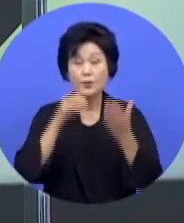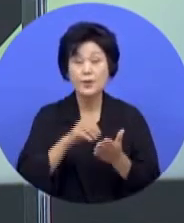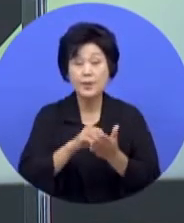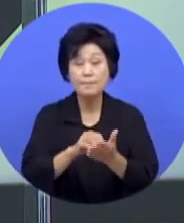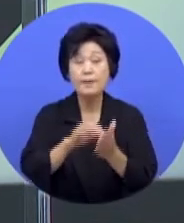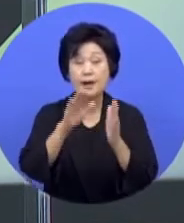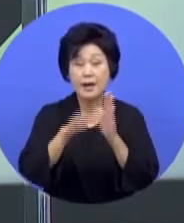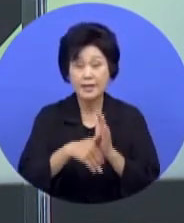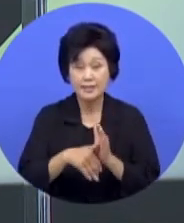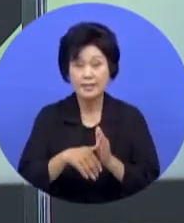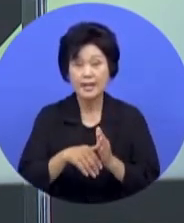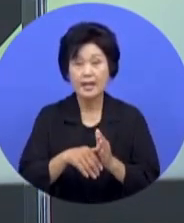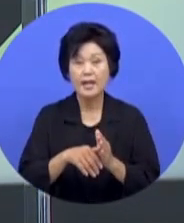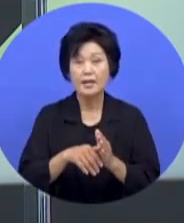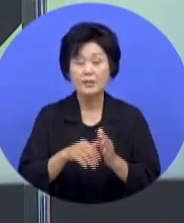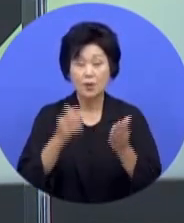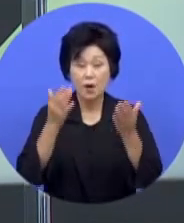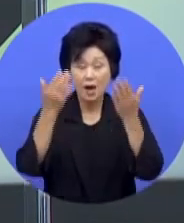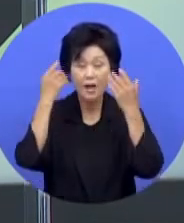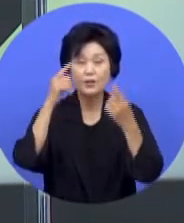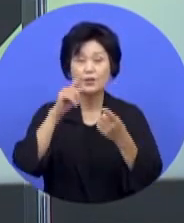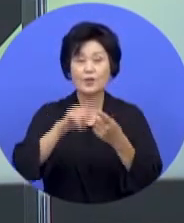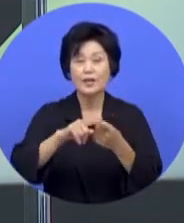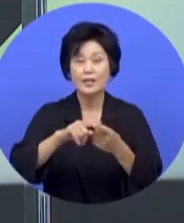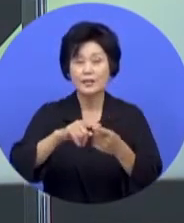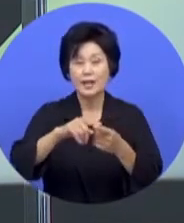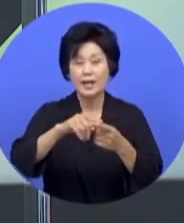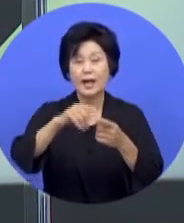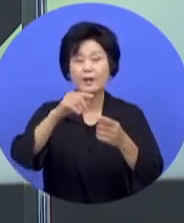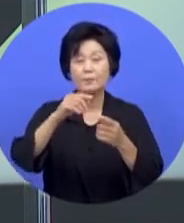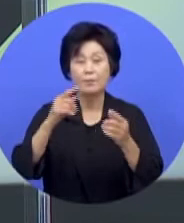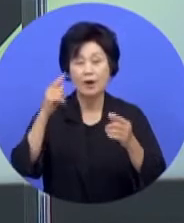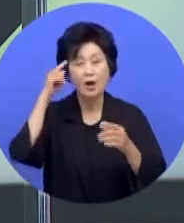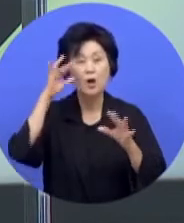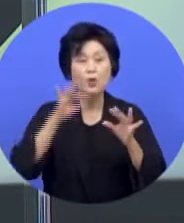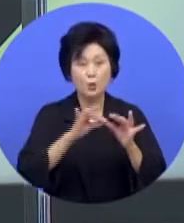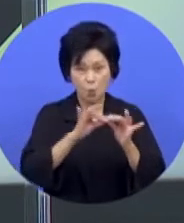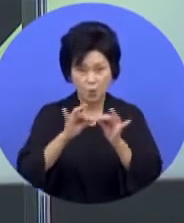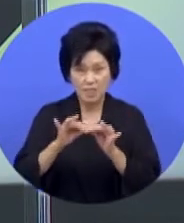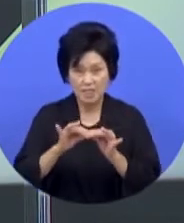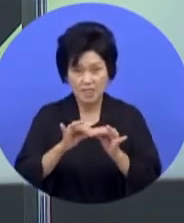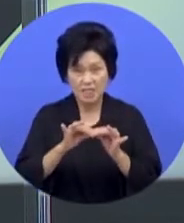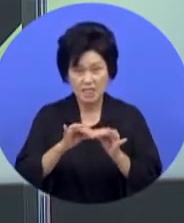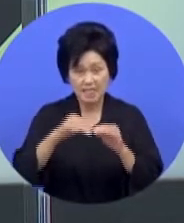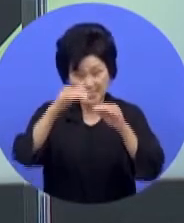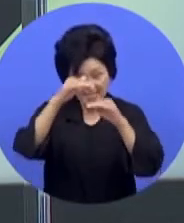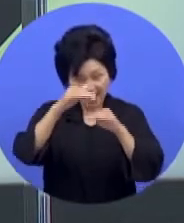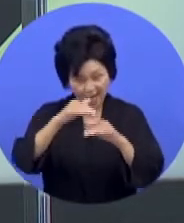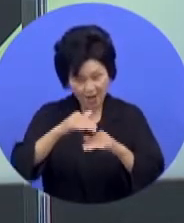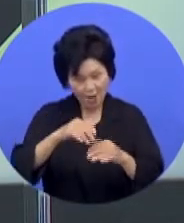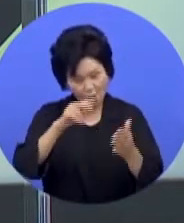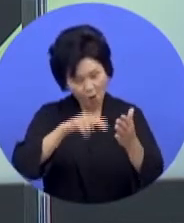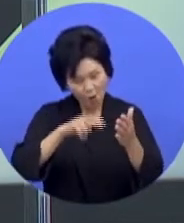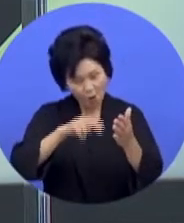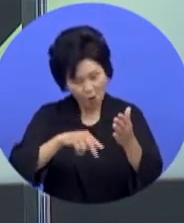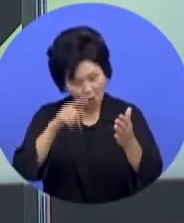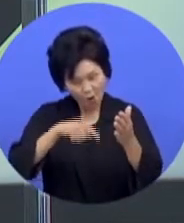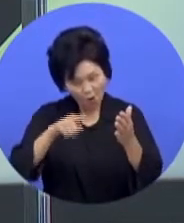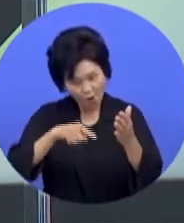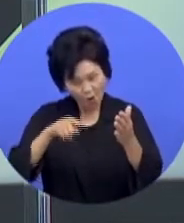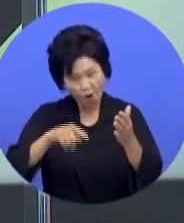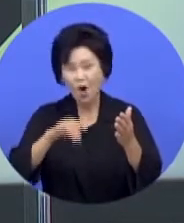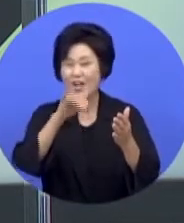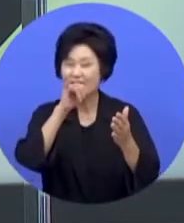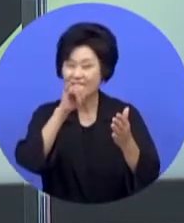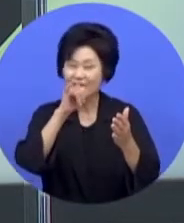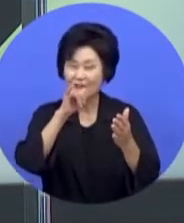그 뭐 이제 뭡니까 그 동의서 뭐 이런 게 7~8가지가 되거든요. 네. 뭐 휴대폰이라든지 뭐 이런 거